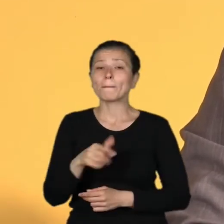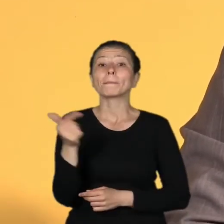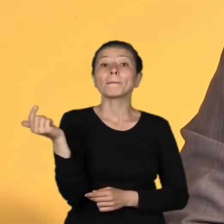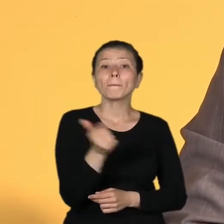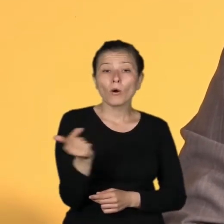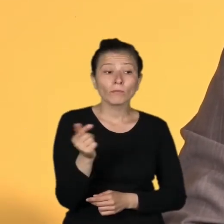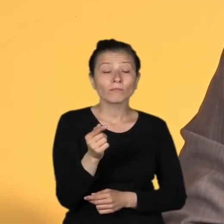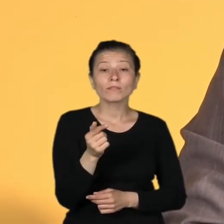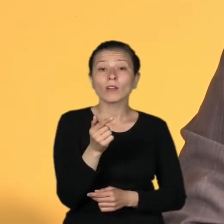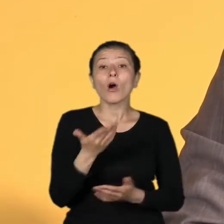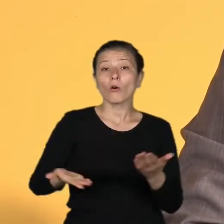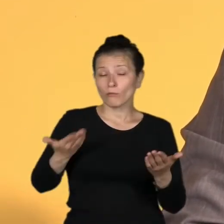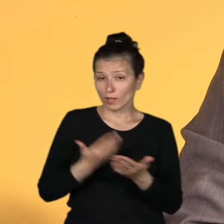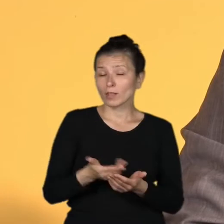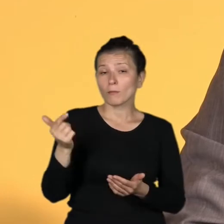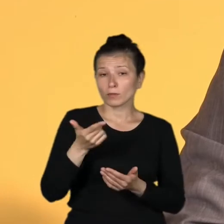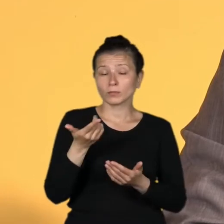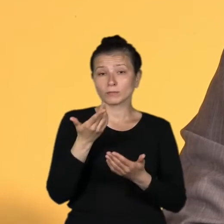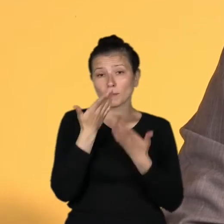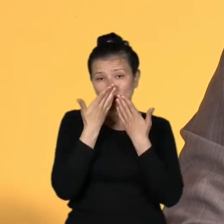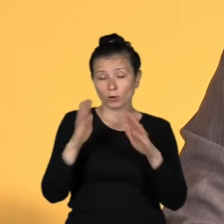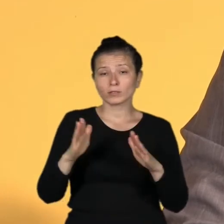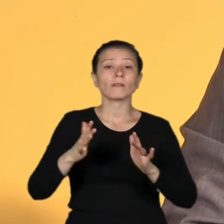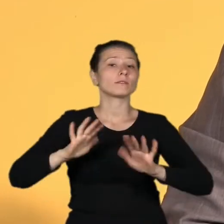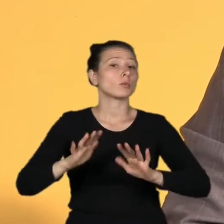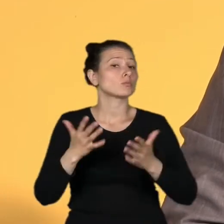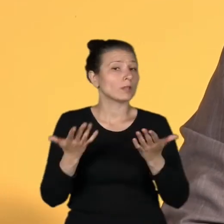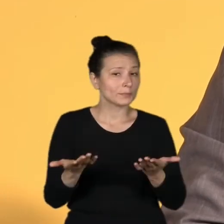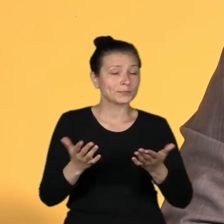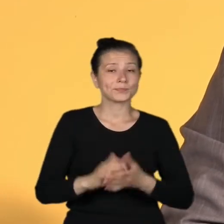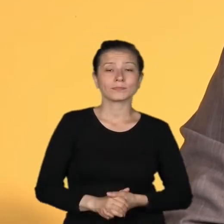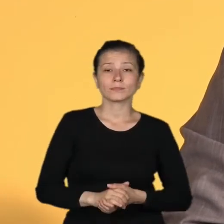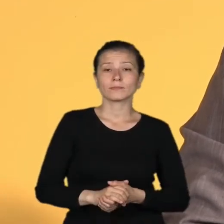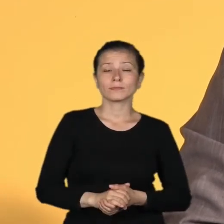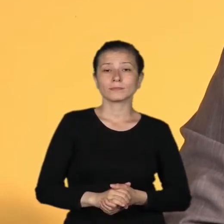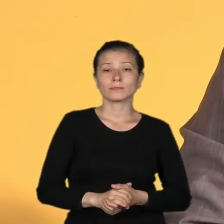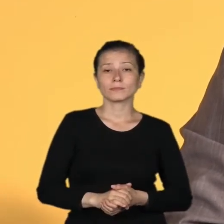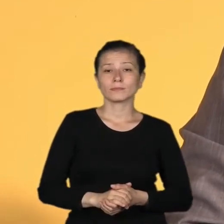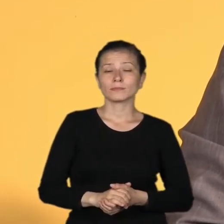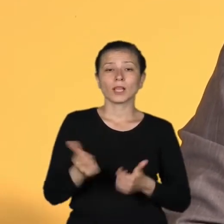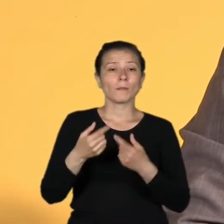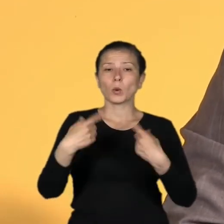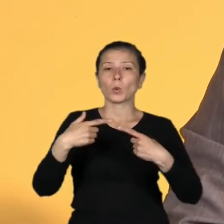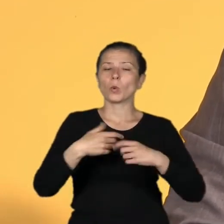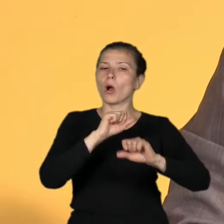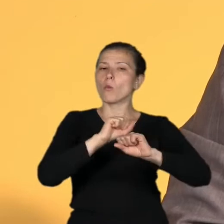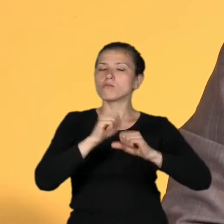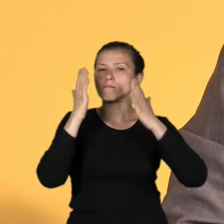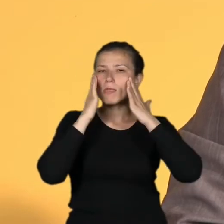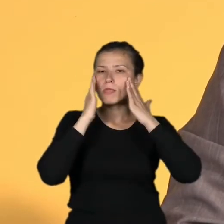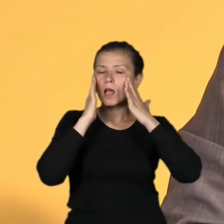powinna zostać przedstawiona w sposób taki, by nie napotkała na ten opór